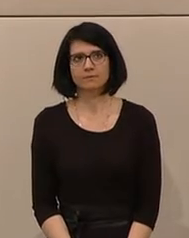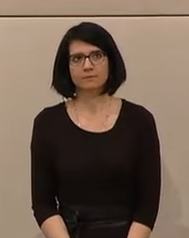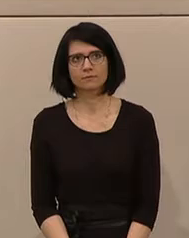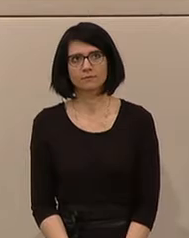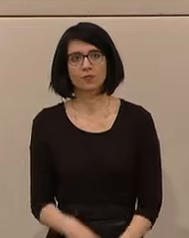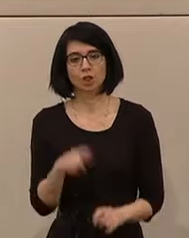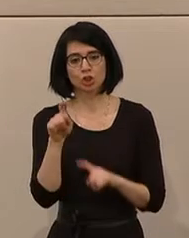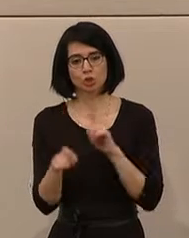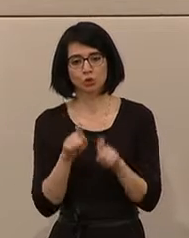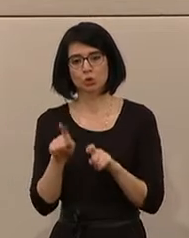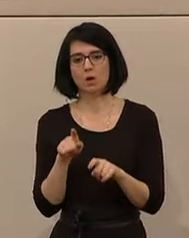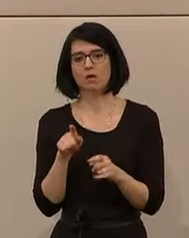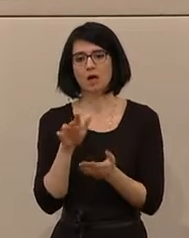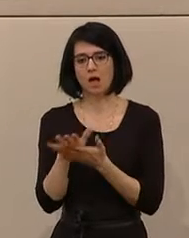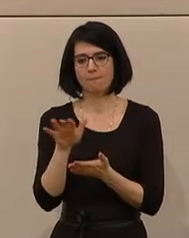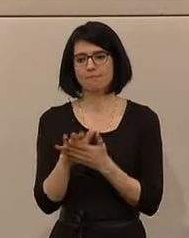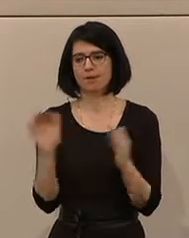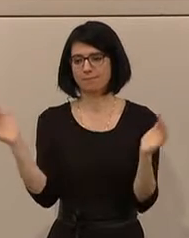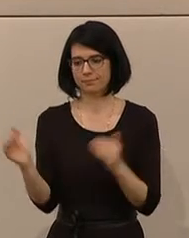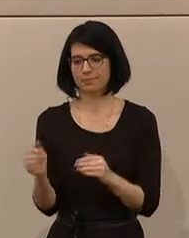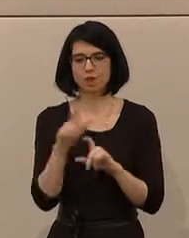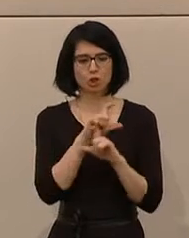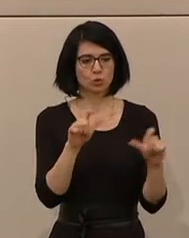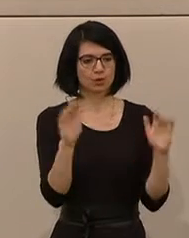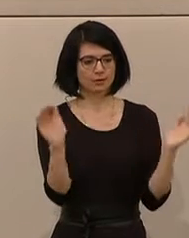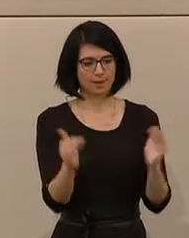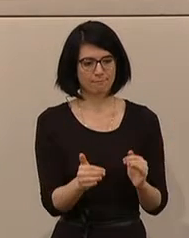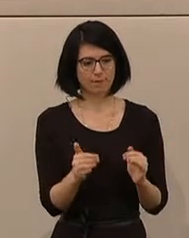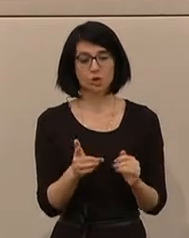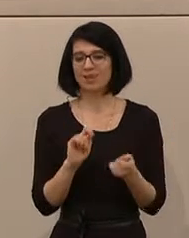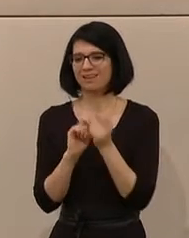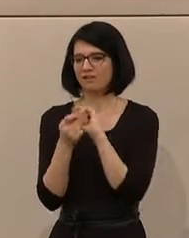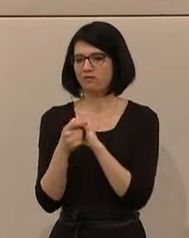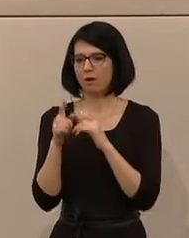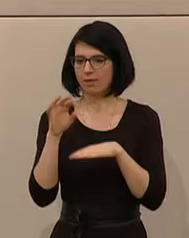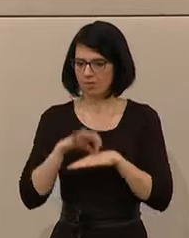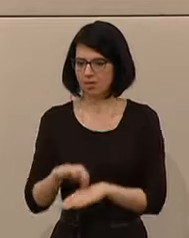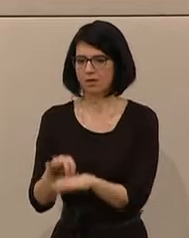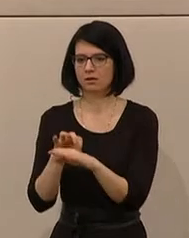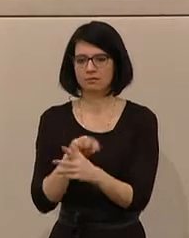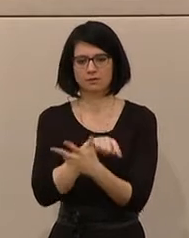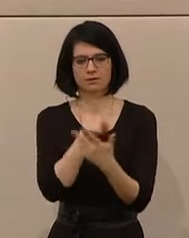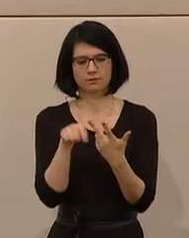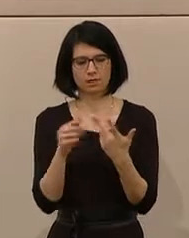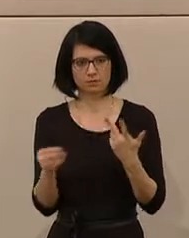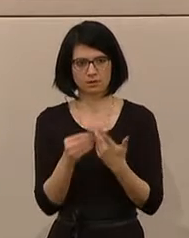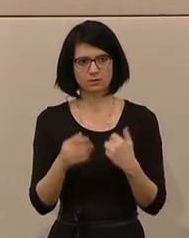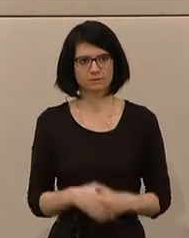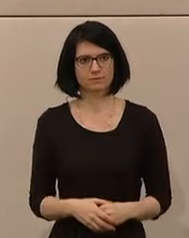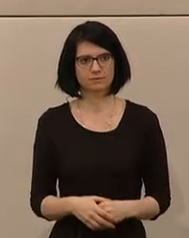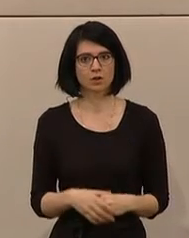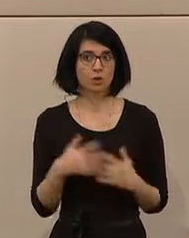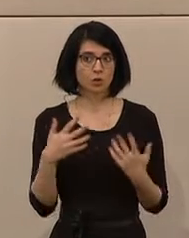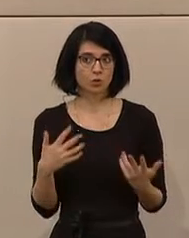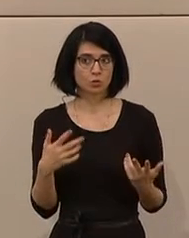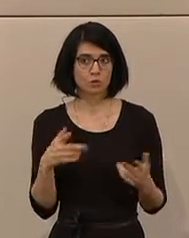Steuern und Abgaben senken, Schulden abbauen und Reformen einleiten. Als einer, das ist das Credo dieser